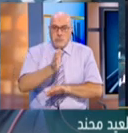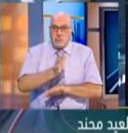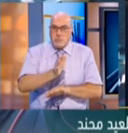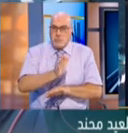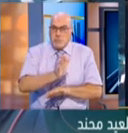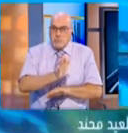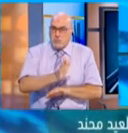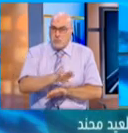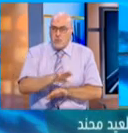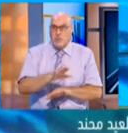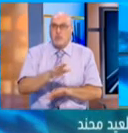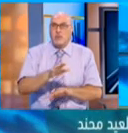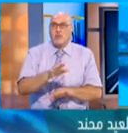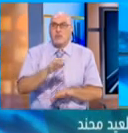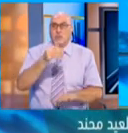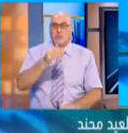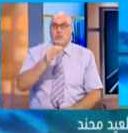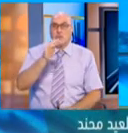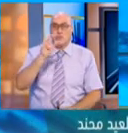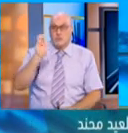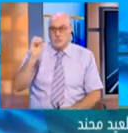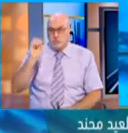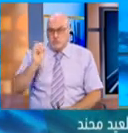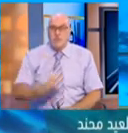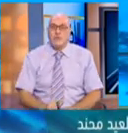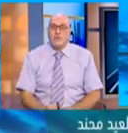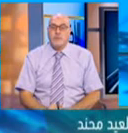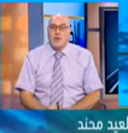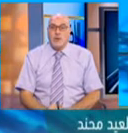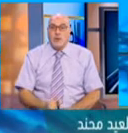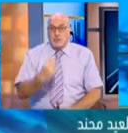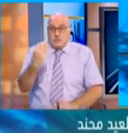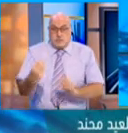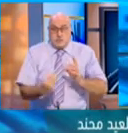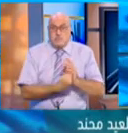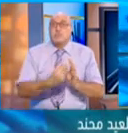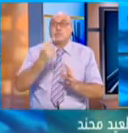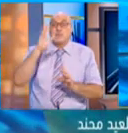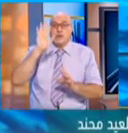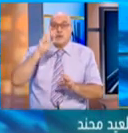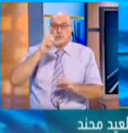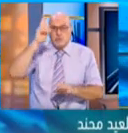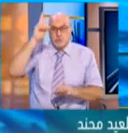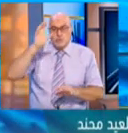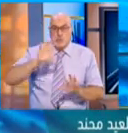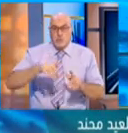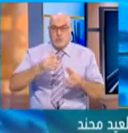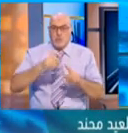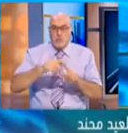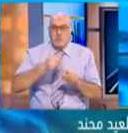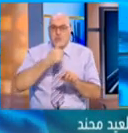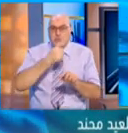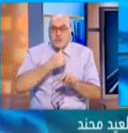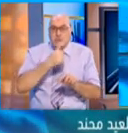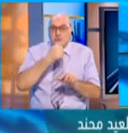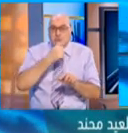الأليم في فقد المرحوم محمد أسعيد الذي يلتحق إلى جوار رب العزة بعد أن كابد بصبر